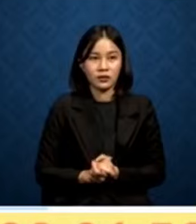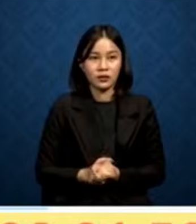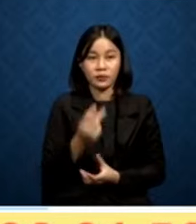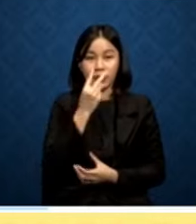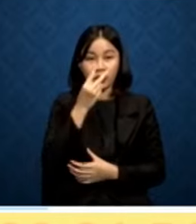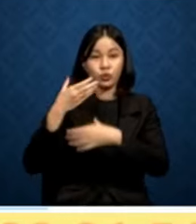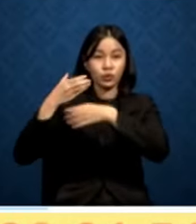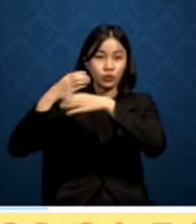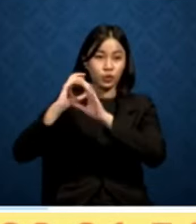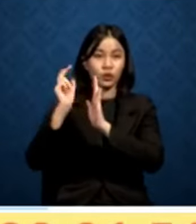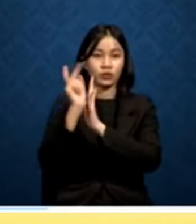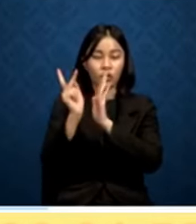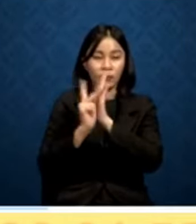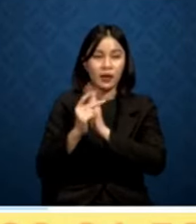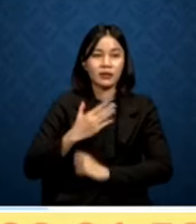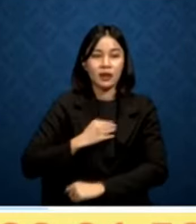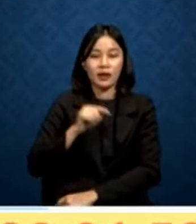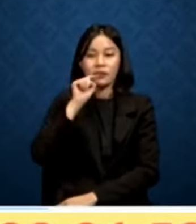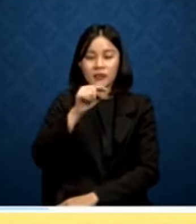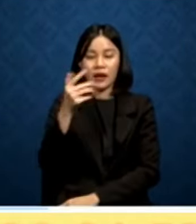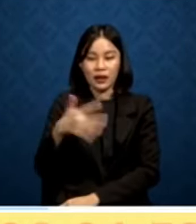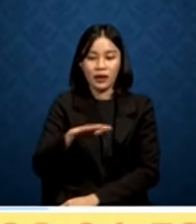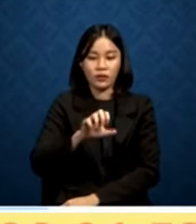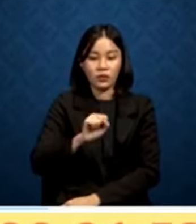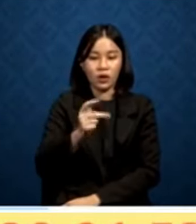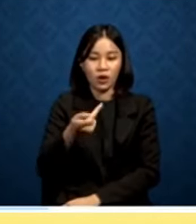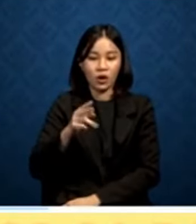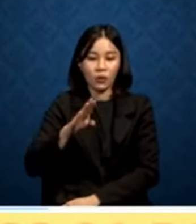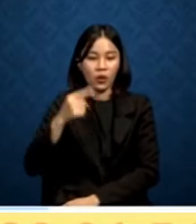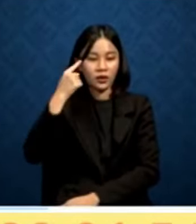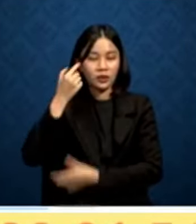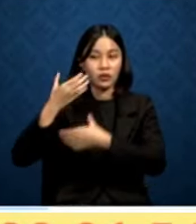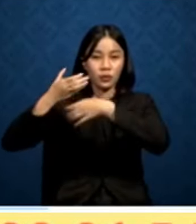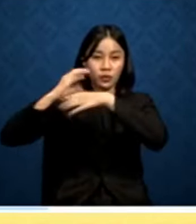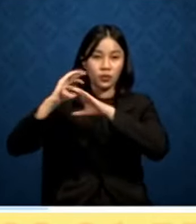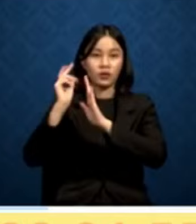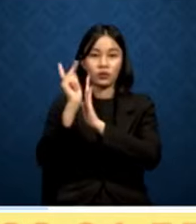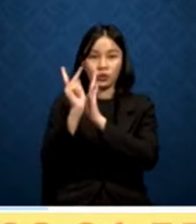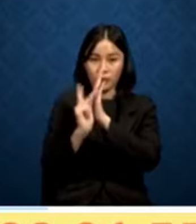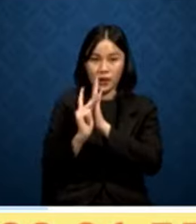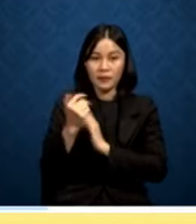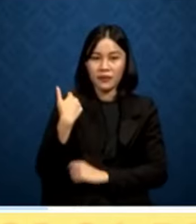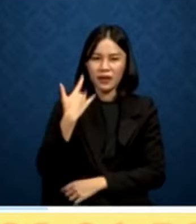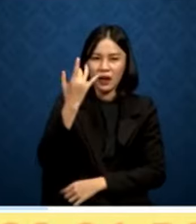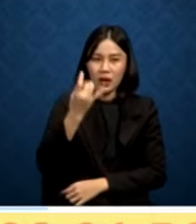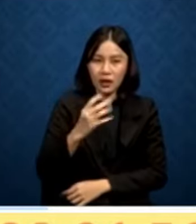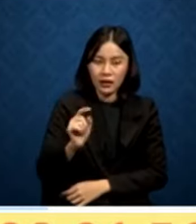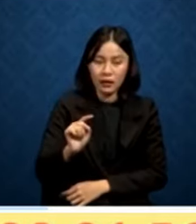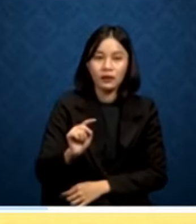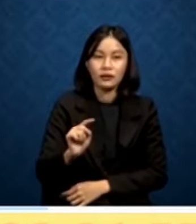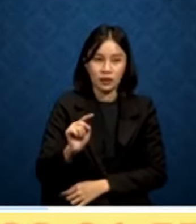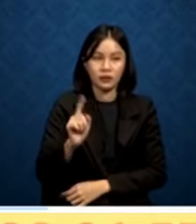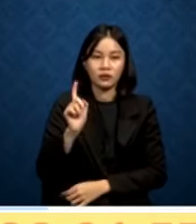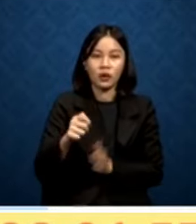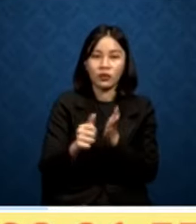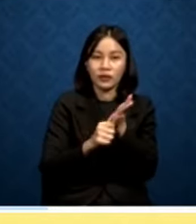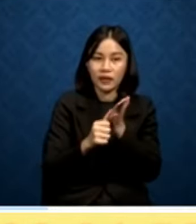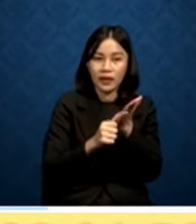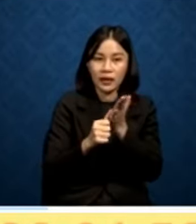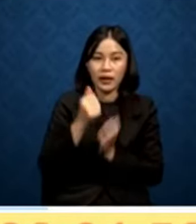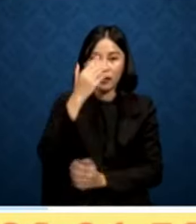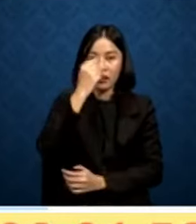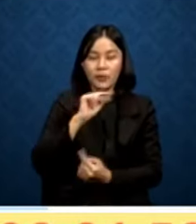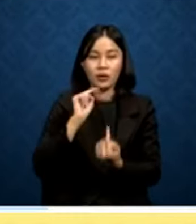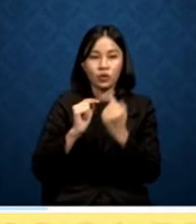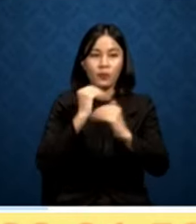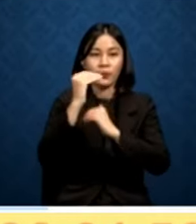ดูตักดหมายที่ฉไดสั่งการแล้วไปทบทวนตัดหมายว่าจะมส่นไหนที่ต้องแ้ไขเพื่อให้มีกเพ่มพ์ส